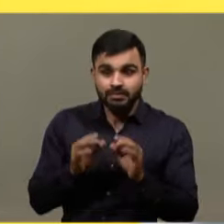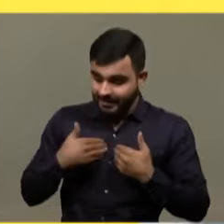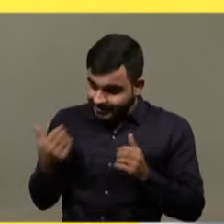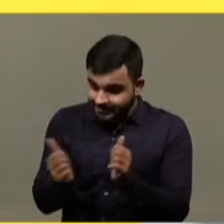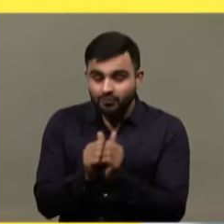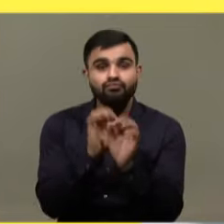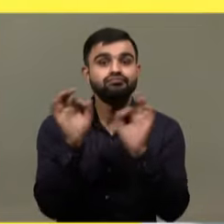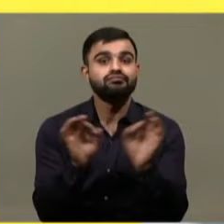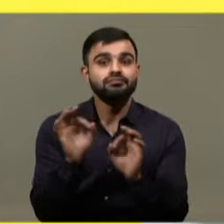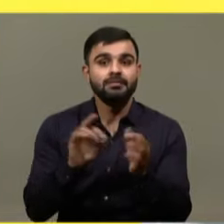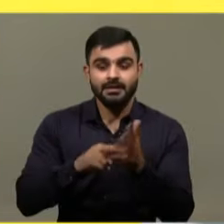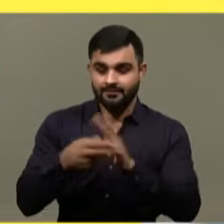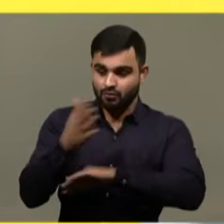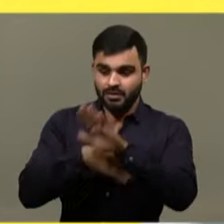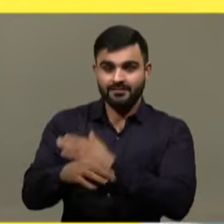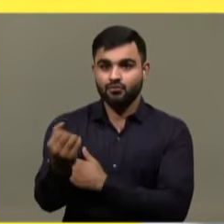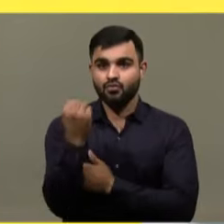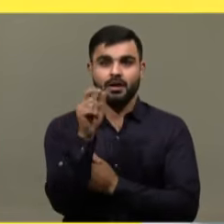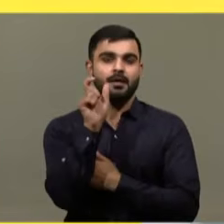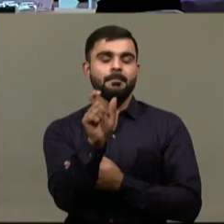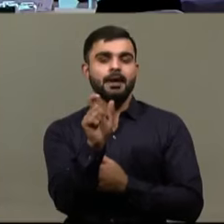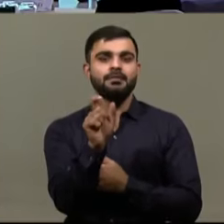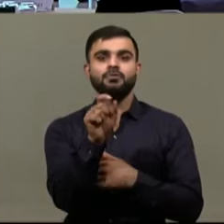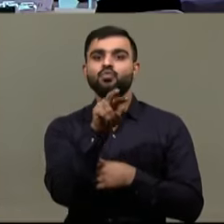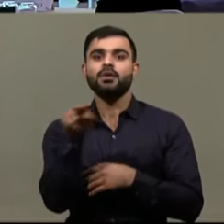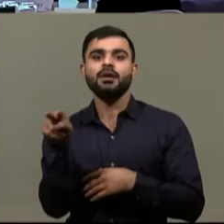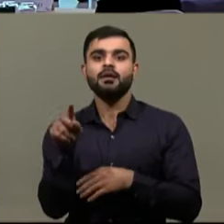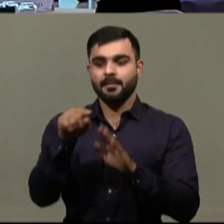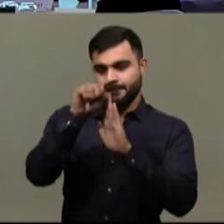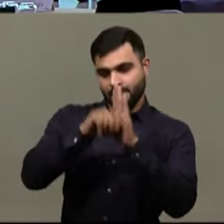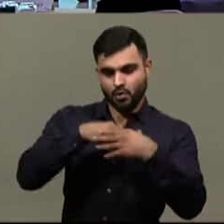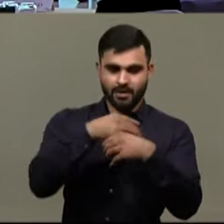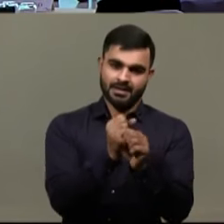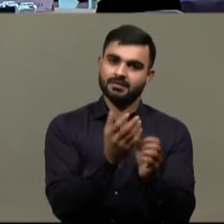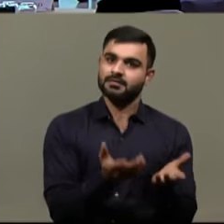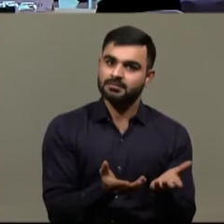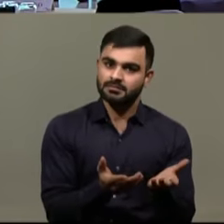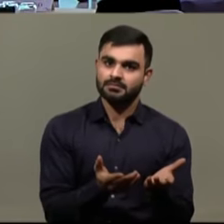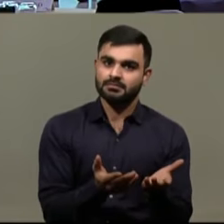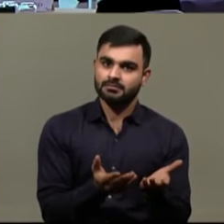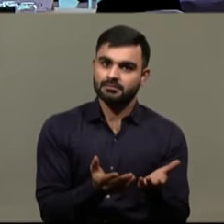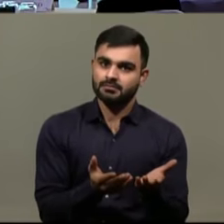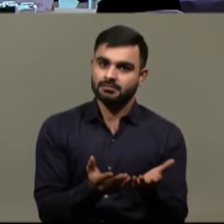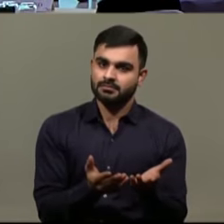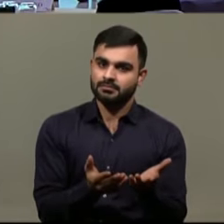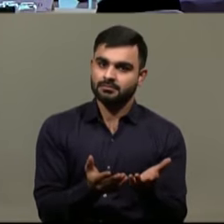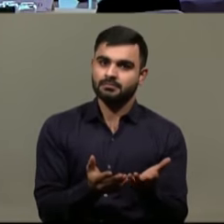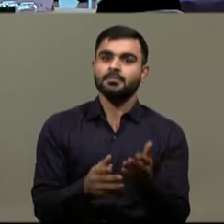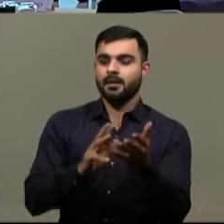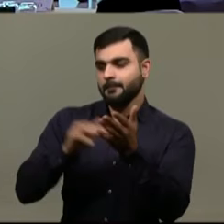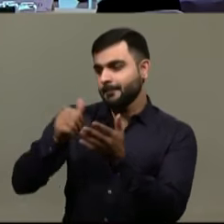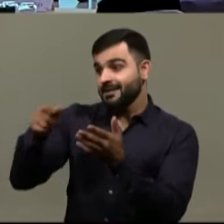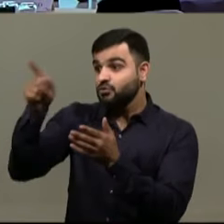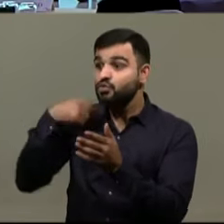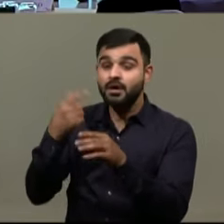अस यह डिसेबिलिटी राइट्स मूवमेंट का मंत्र है जब पॉलिसीज बनती है इन द आवरी टावर जो मिनिस्टर्स